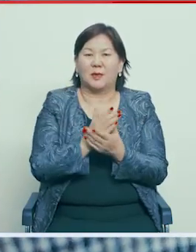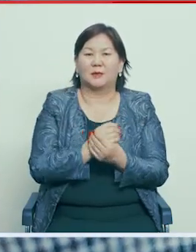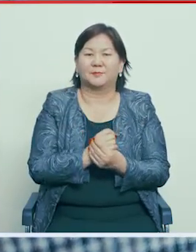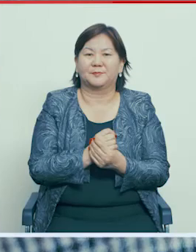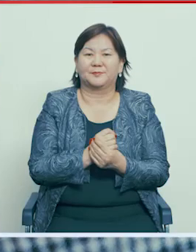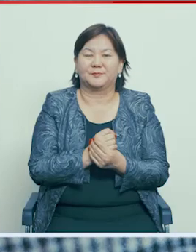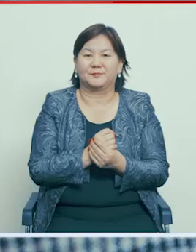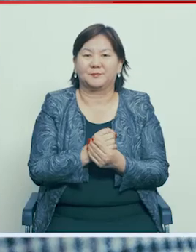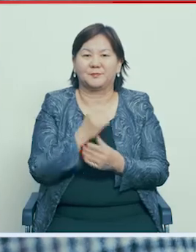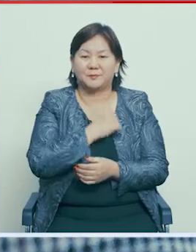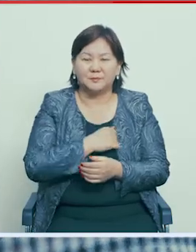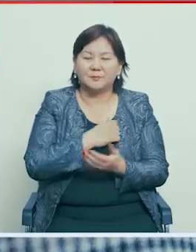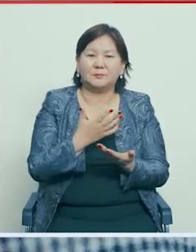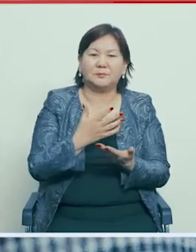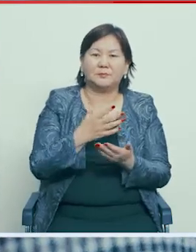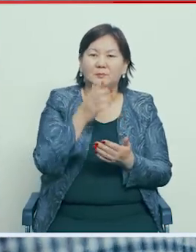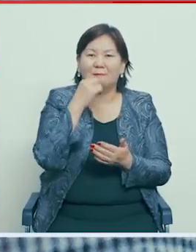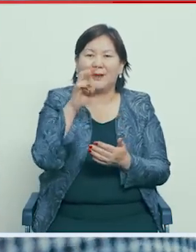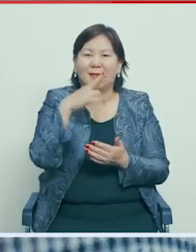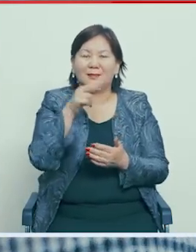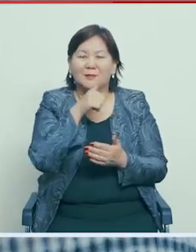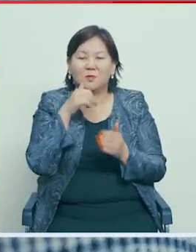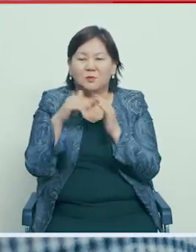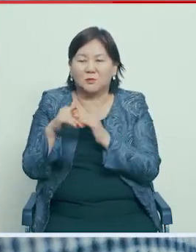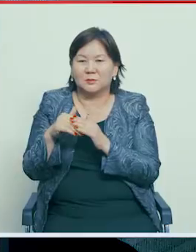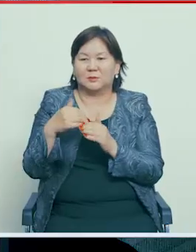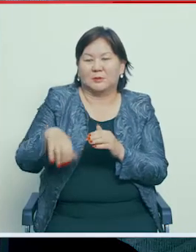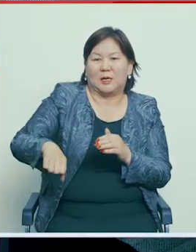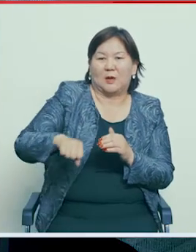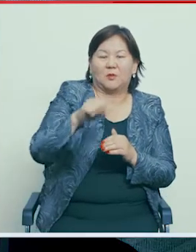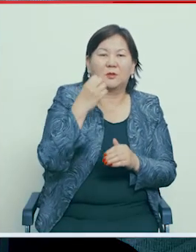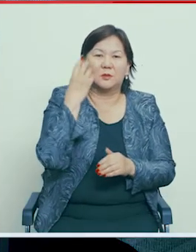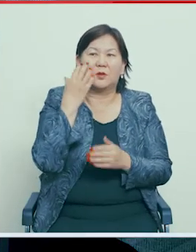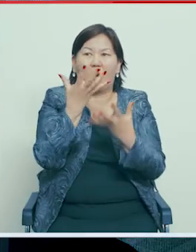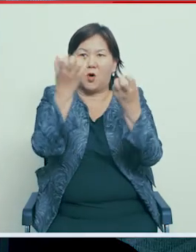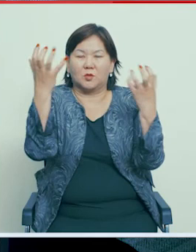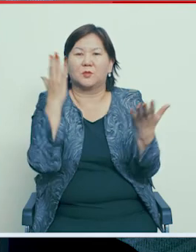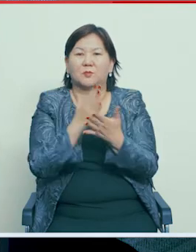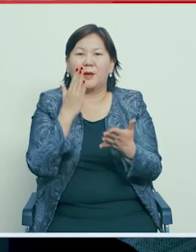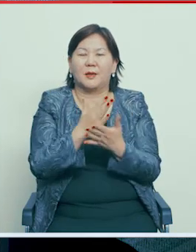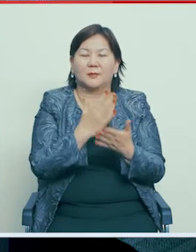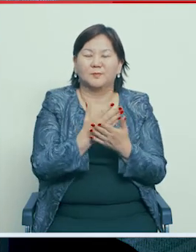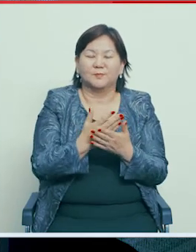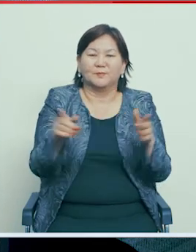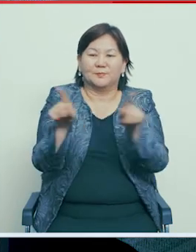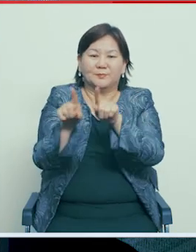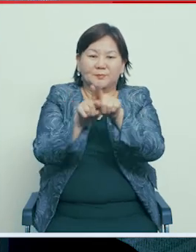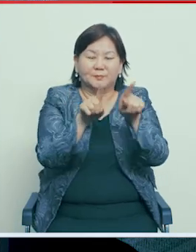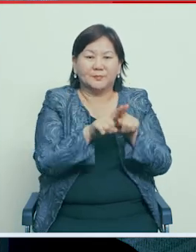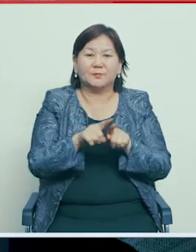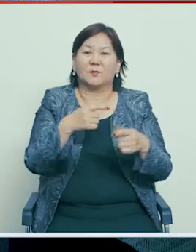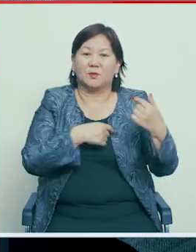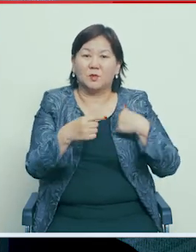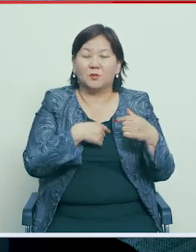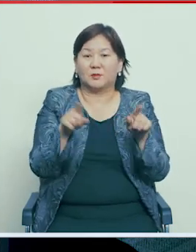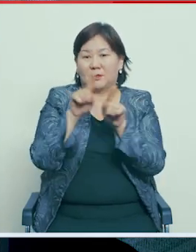Тэгээд тий нуугдаа тийм далд хэлбэрийн дагуулж явахаас тийм хүмүүс аягүй байдаг байхгүй. Тэгээ яг нэг ижил төстэй зовлонтой усуудаа